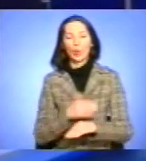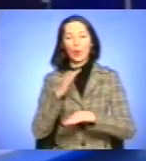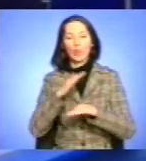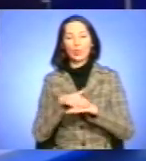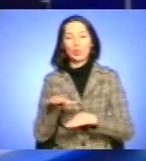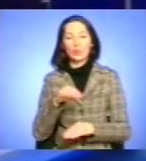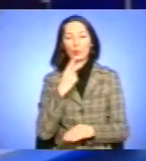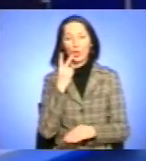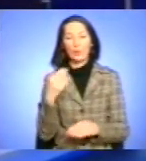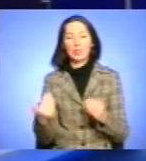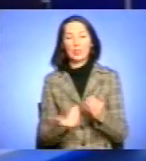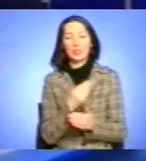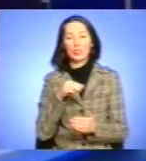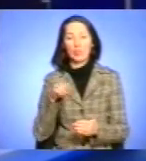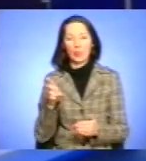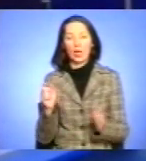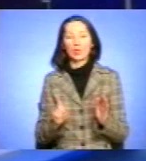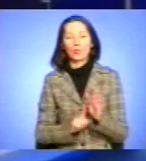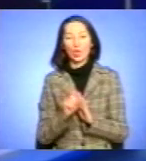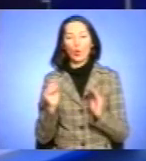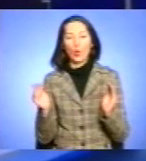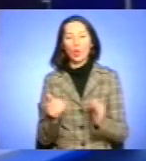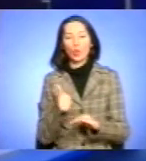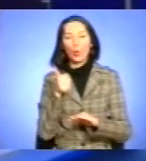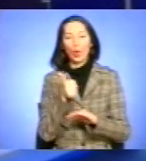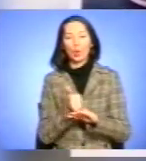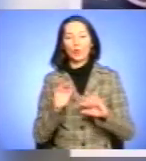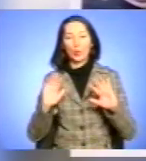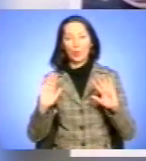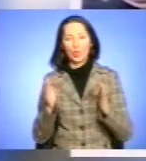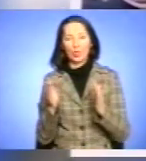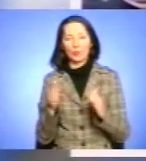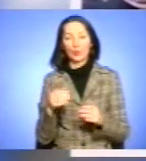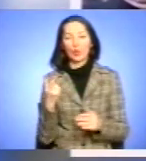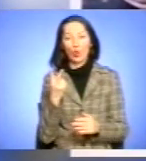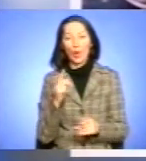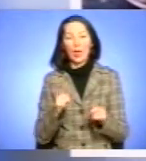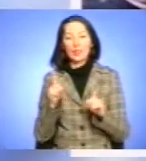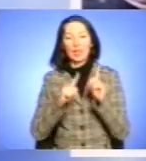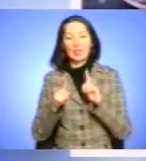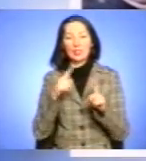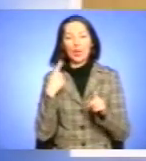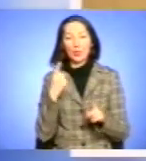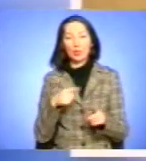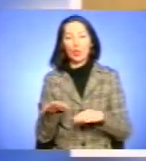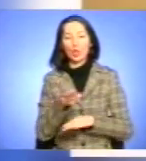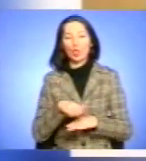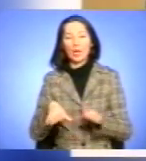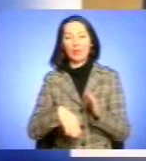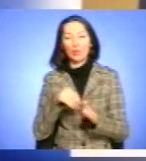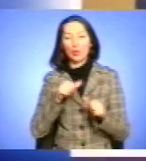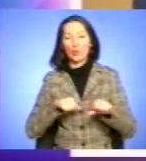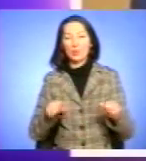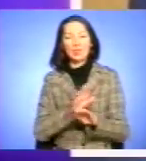вечора усім, хто дивиться «Вісті ТТБ». Спочатку коротко про головні події. Друге засідання обласної територіальної виборчої комісії